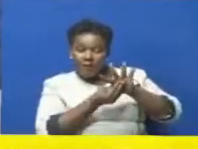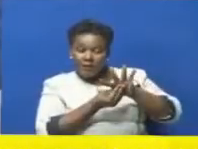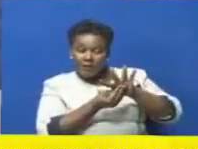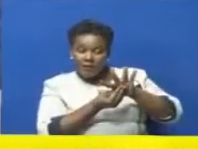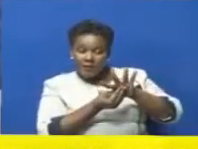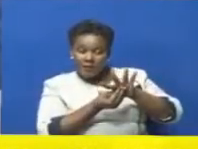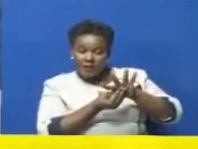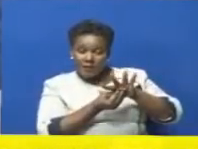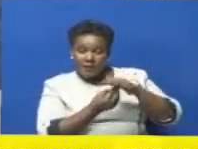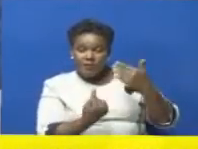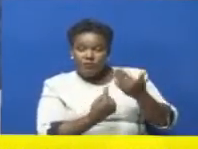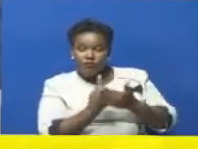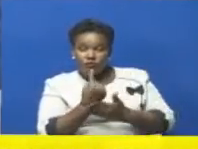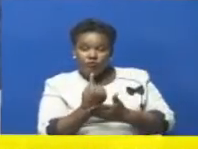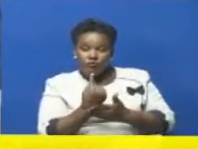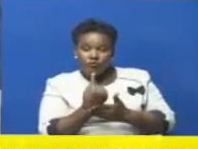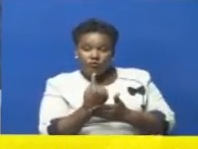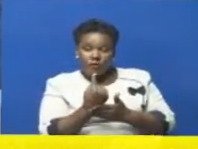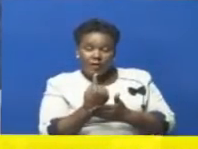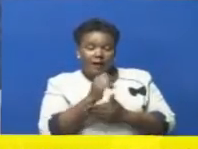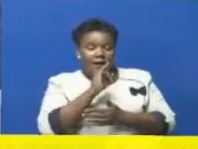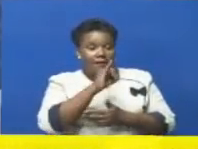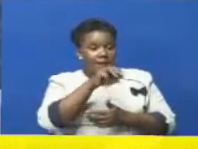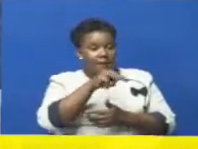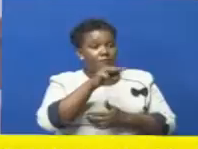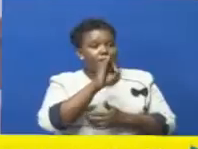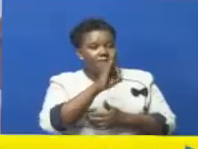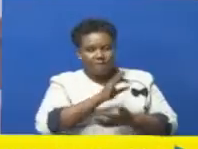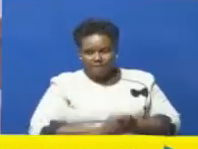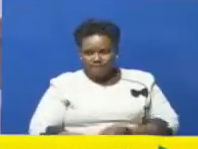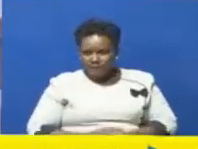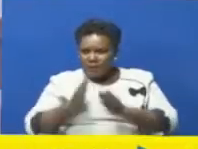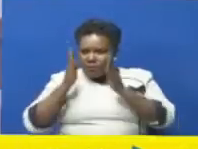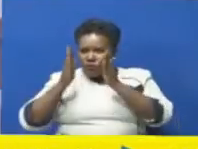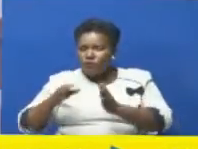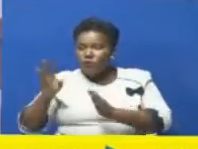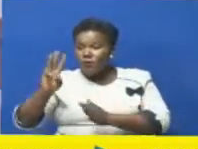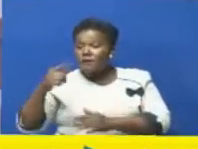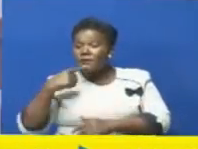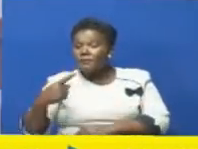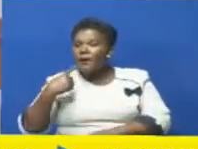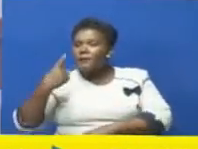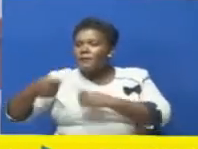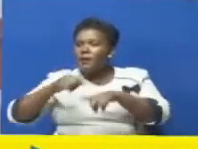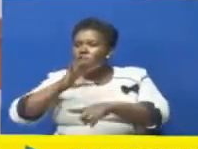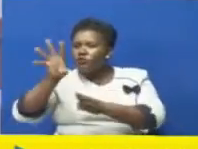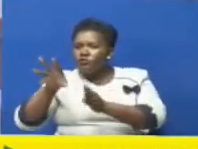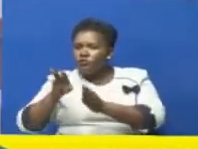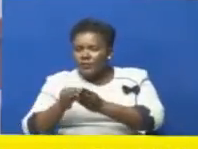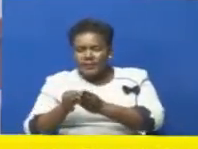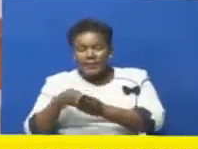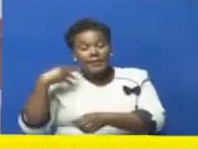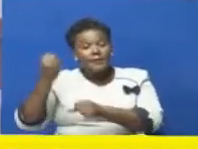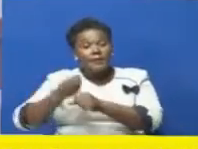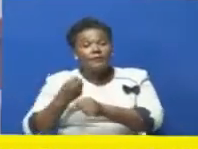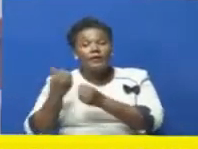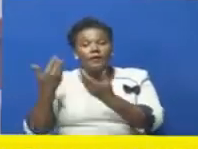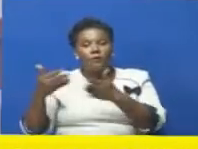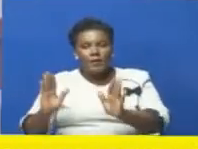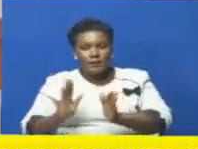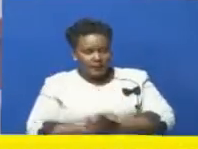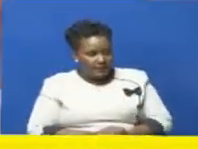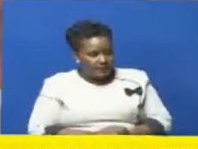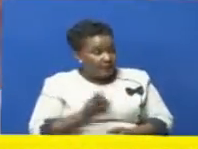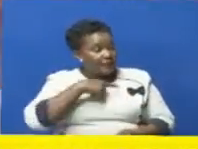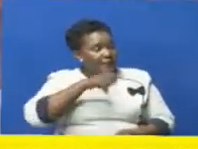wa wilaya ya Kondoa Dr. Hamisi Mkanachi anasema miradi hiyo itatekelezwa kwa uwazi. Lakini tunatamani kwamba shughuli hizi zifanywe na